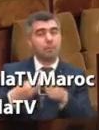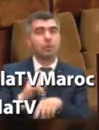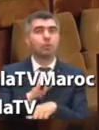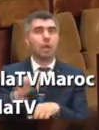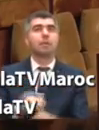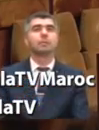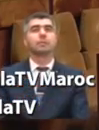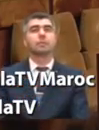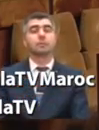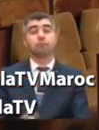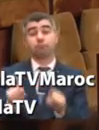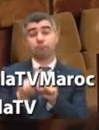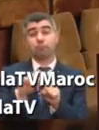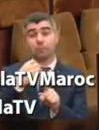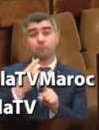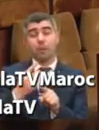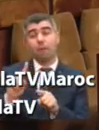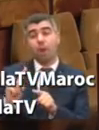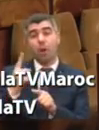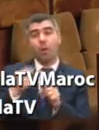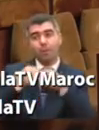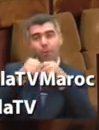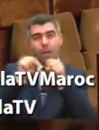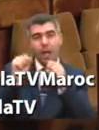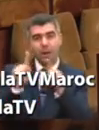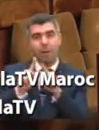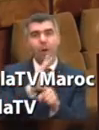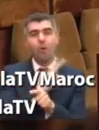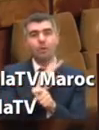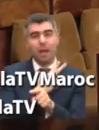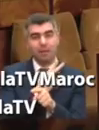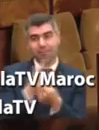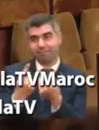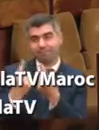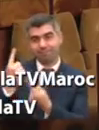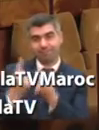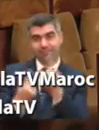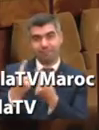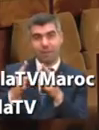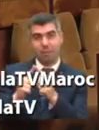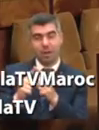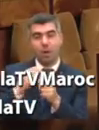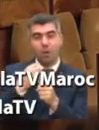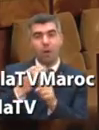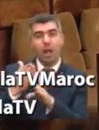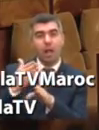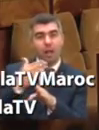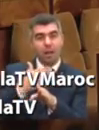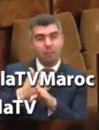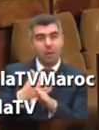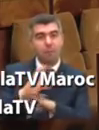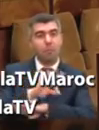البداية ديال الاحتجاجات أن النظام الأساسي لهذه الفئة فيه نفس الضمانات، كيضمن نفس الضمانات الحماية المضمنة في النظام